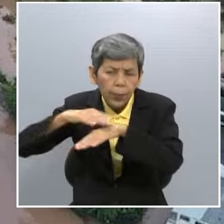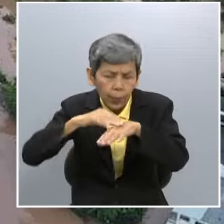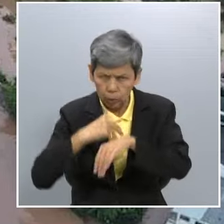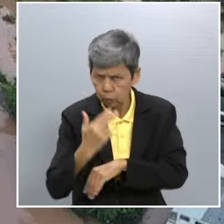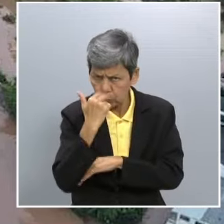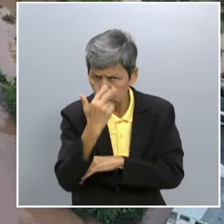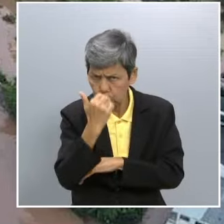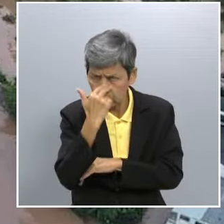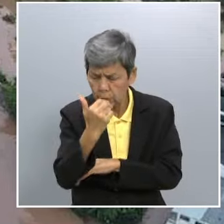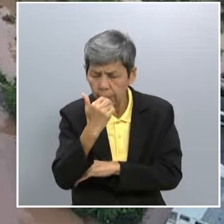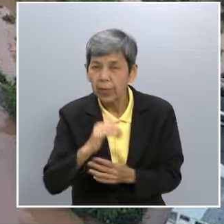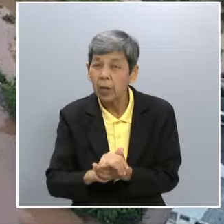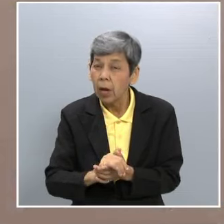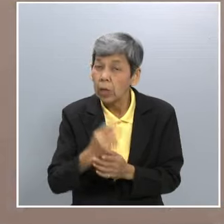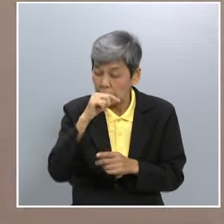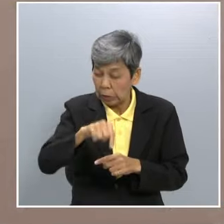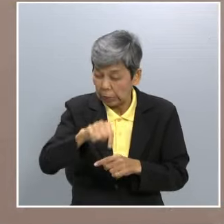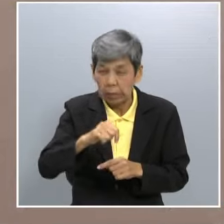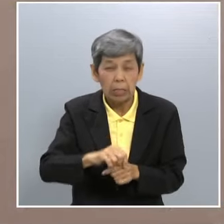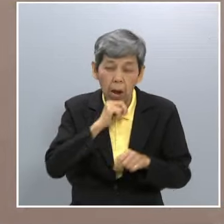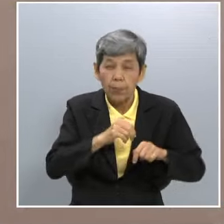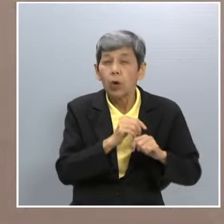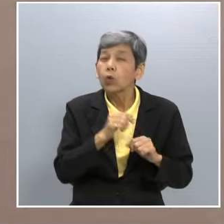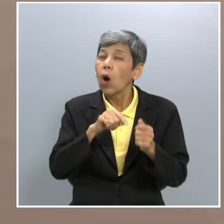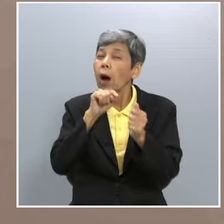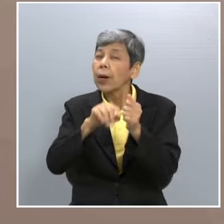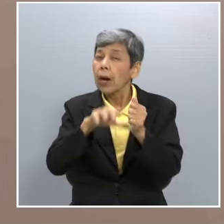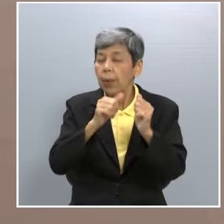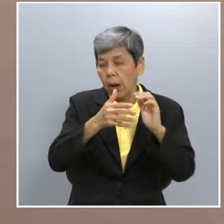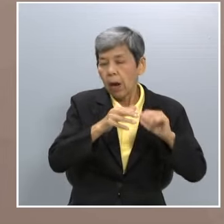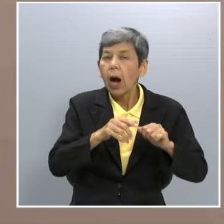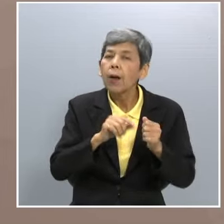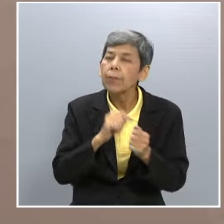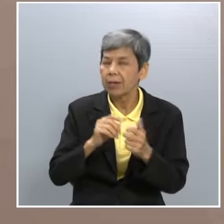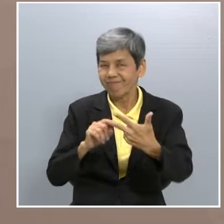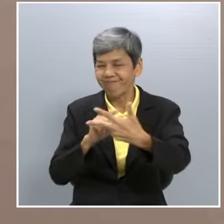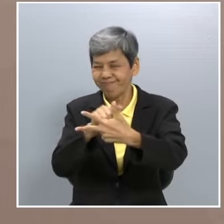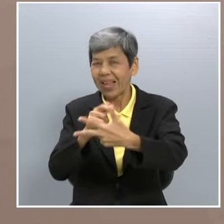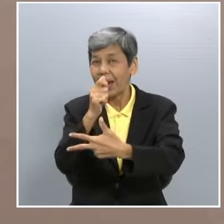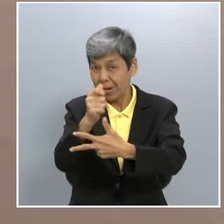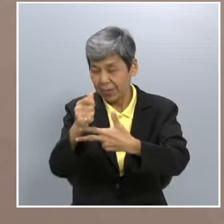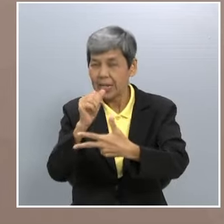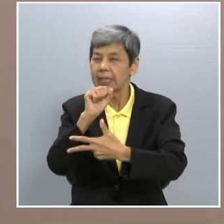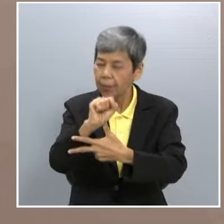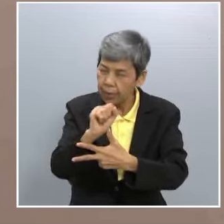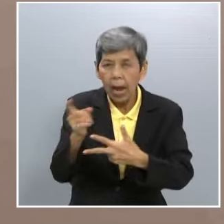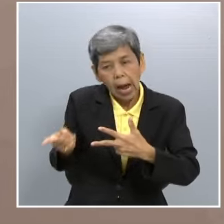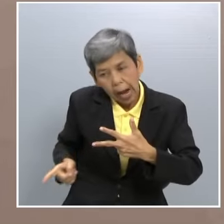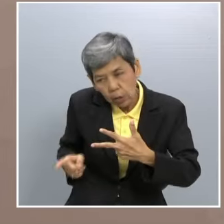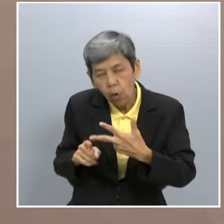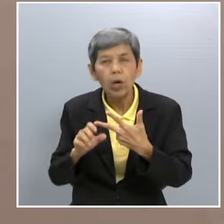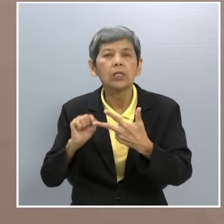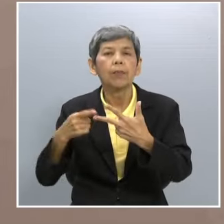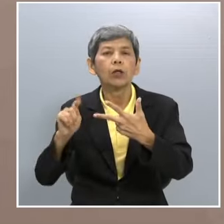วังพื้นที่ที่รับน้ำมาจากอำเภอเมืองนะคะก็คือ3อำเภอที่อยู่ท้ายน้ำสารพีหางดงสันป่าต